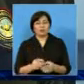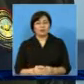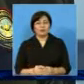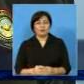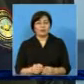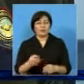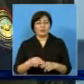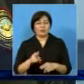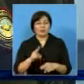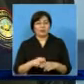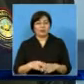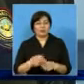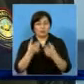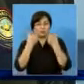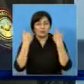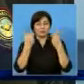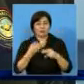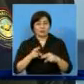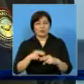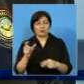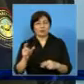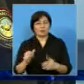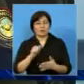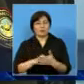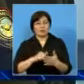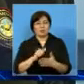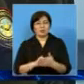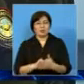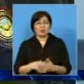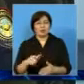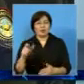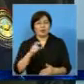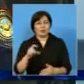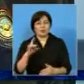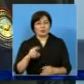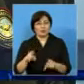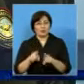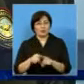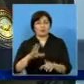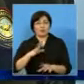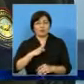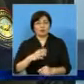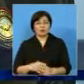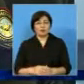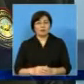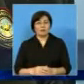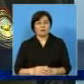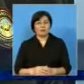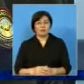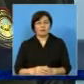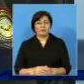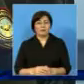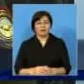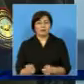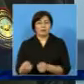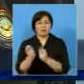Поэтому хотелось довести до всех такие причины. И у нас в Хромтауском районе то же самое было. Значит, занесли баллон после